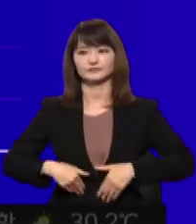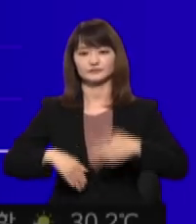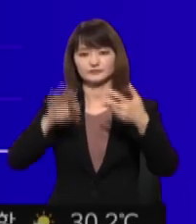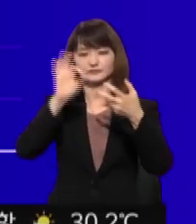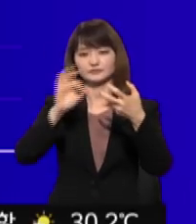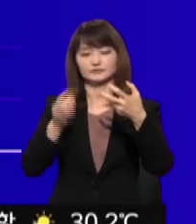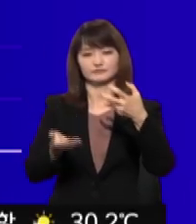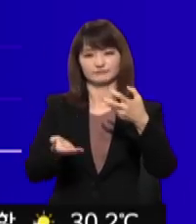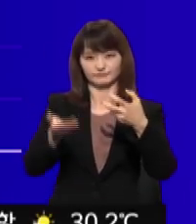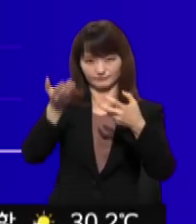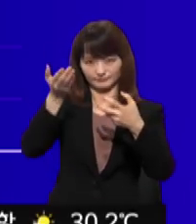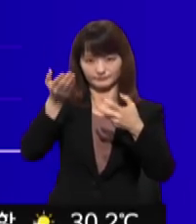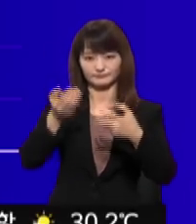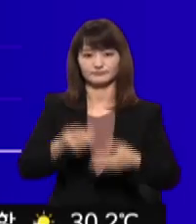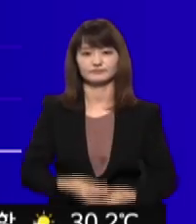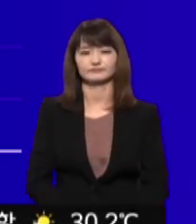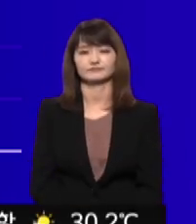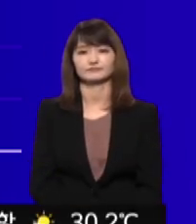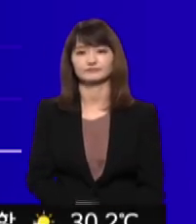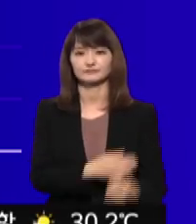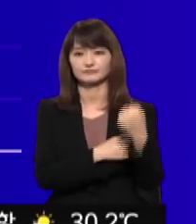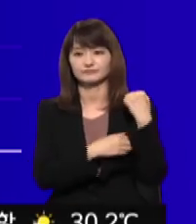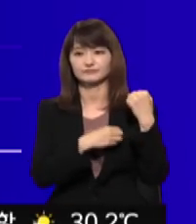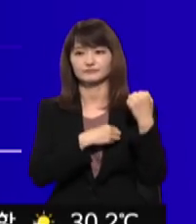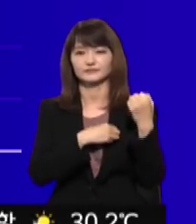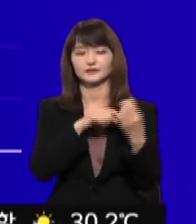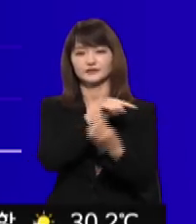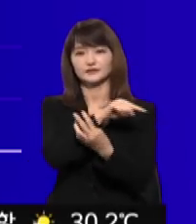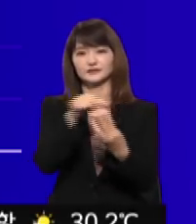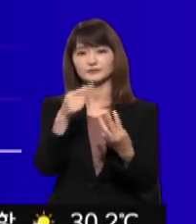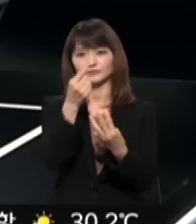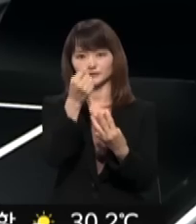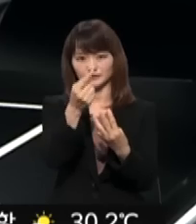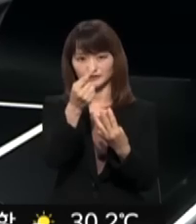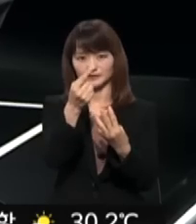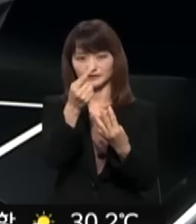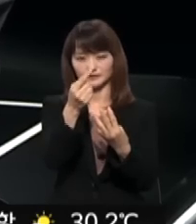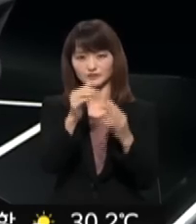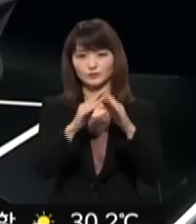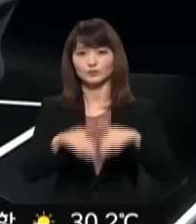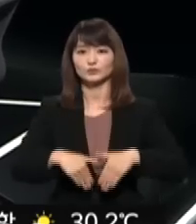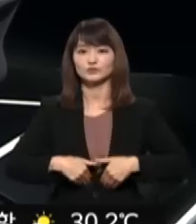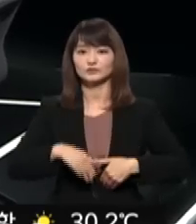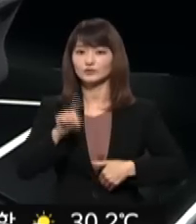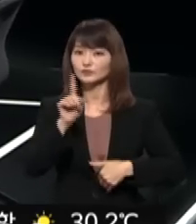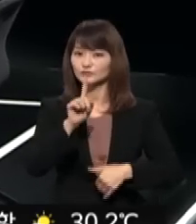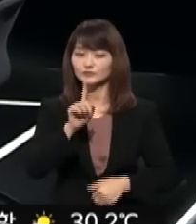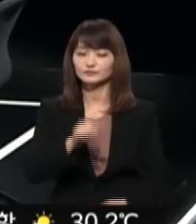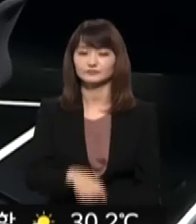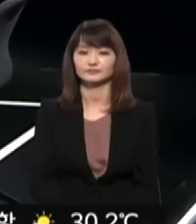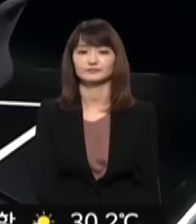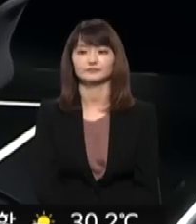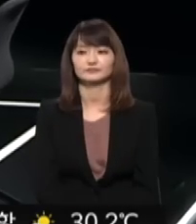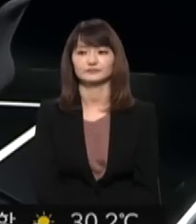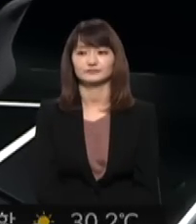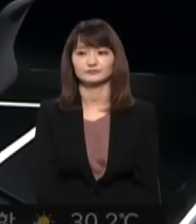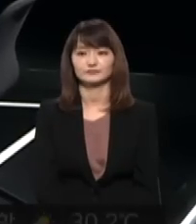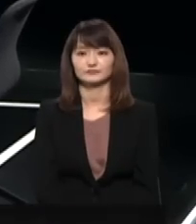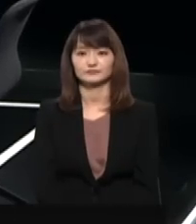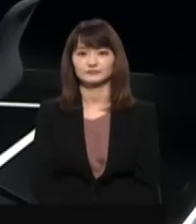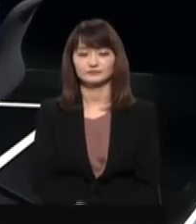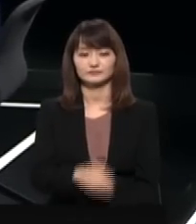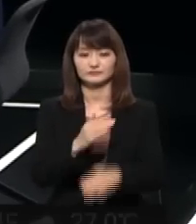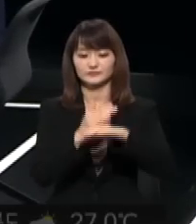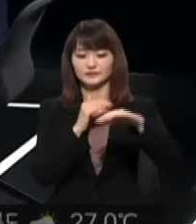보여줬습니다 권리당은 약 3분의 1이 호남인데이 정도면 저녁 위원님은 어떻게 보시는 확정이라고